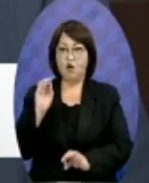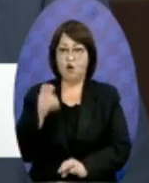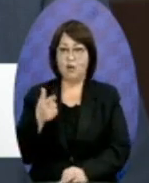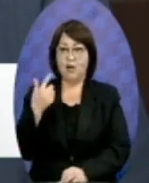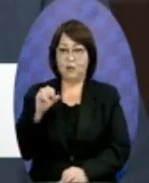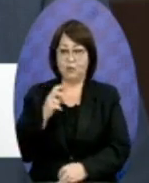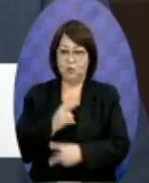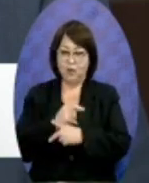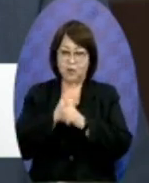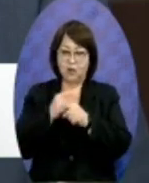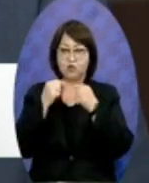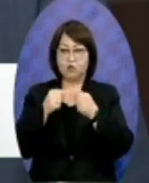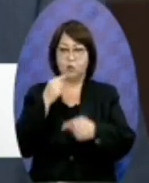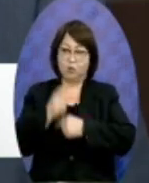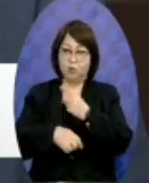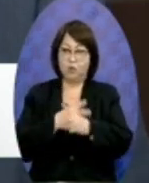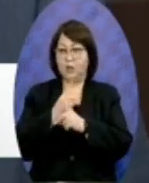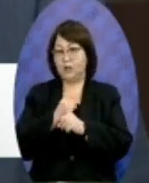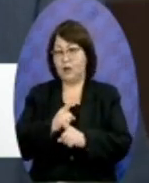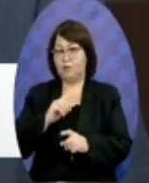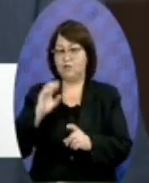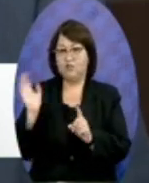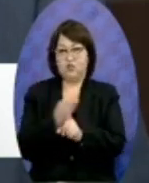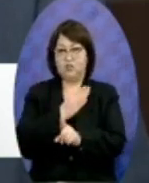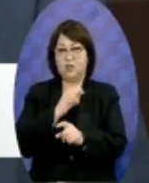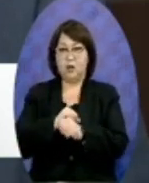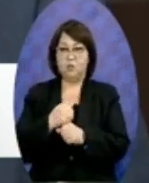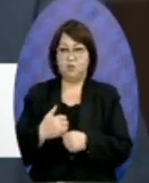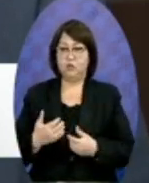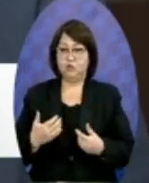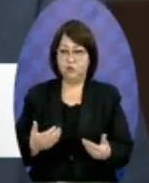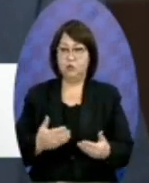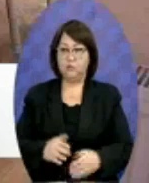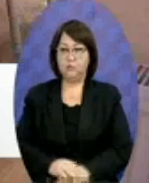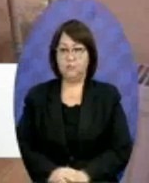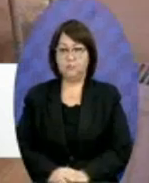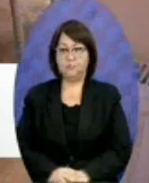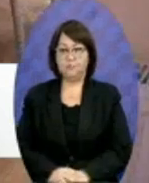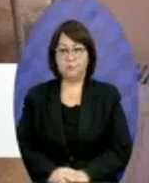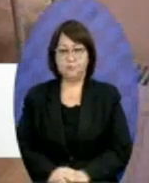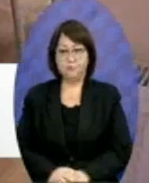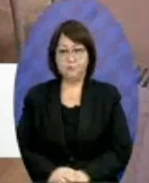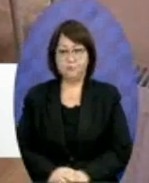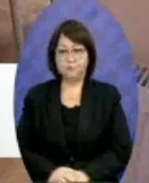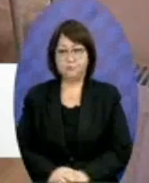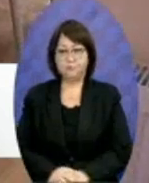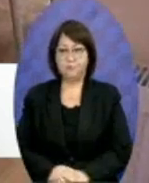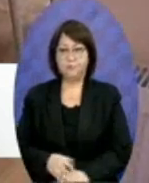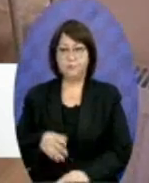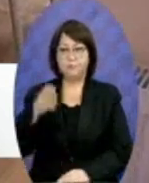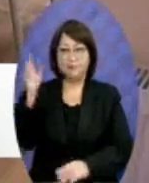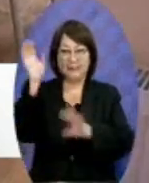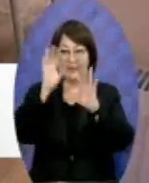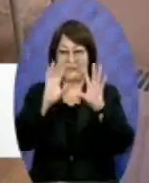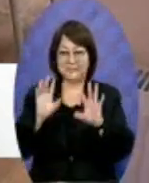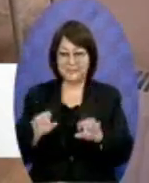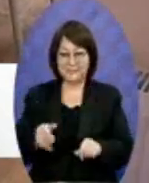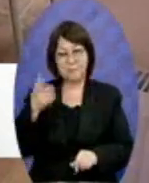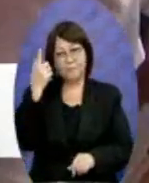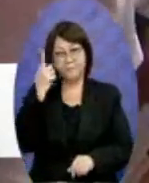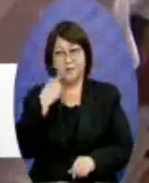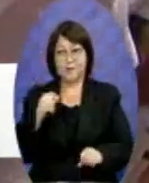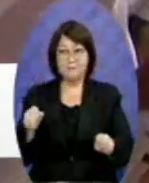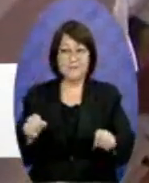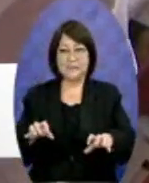зөрчлийн тухай хуульд засны дагуу хариуцлах хүлээх зохицуултууд орсон байж байна. Цас орсны маргааш гэмт сонгох судлалын үндэсний